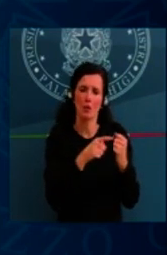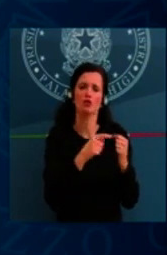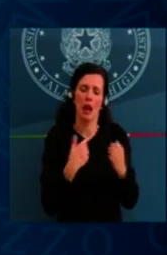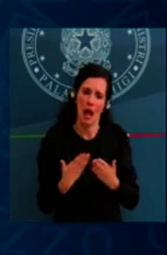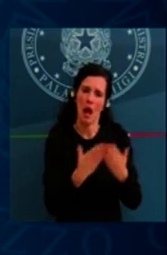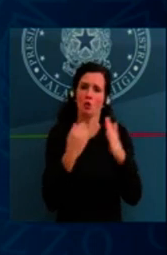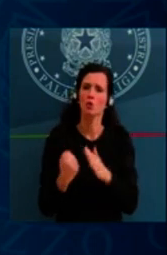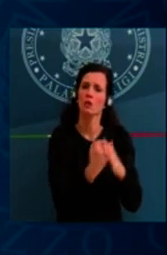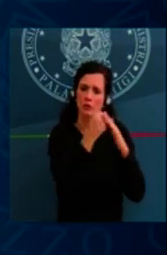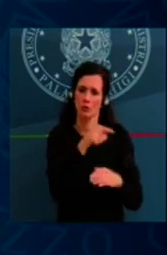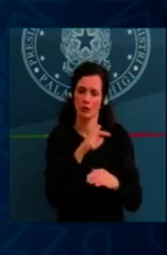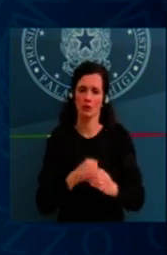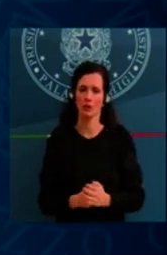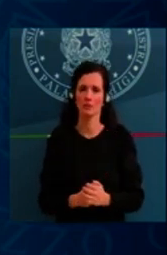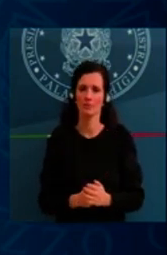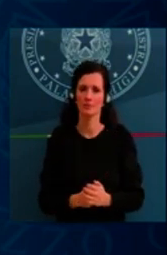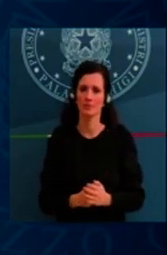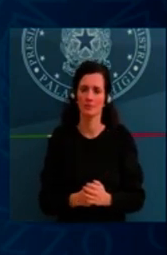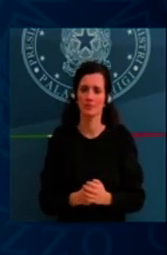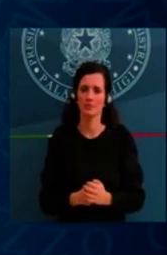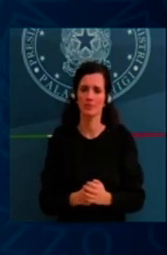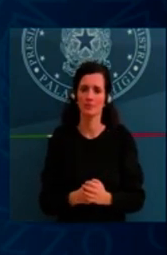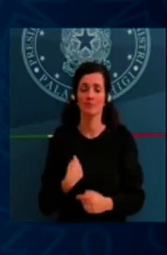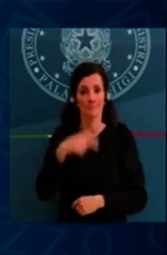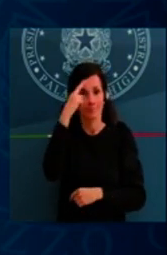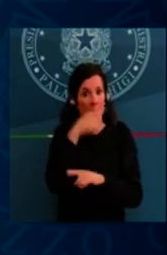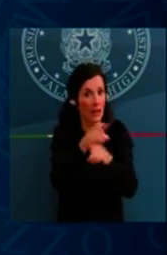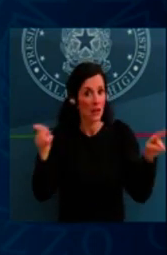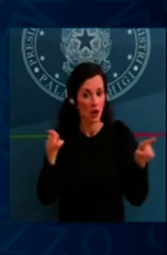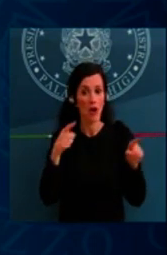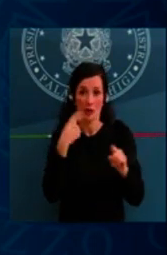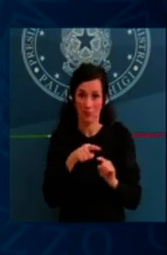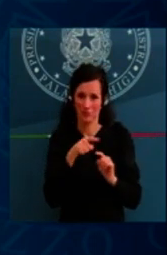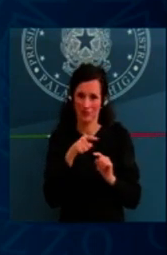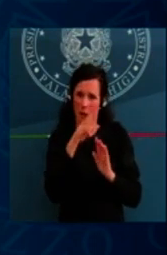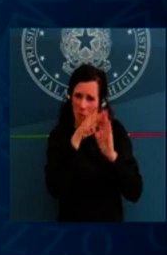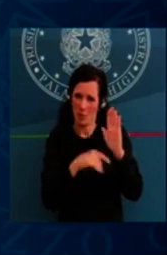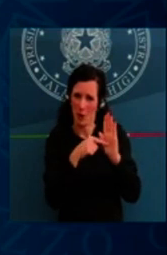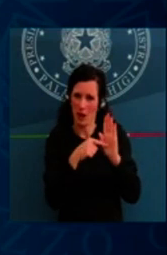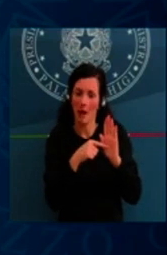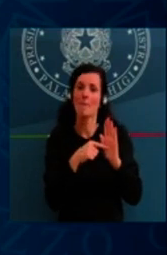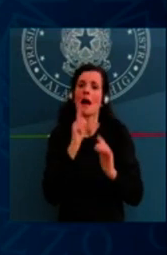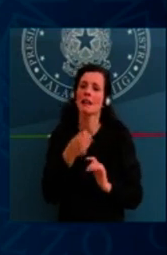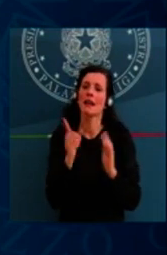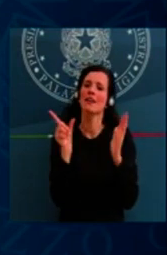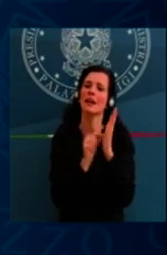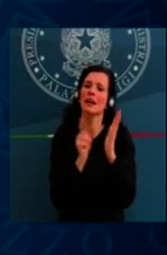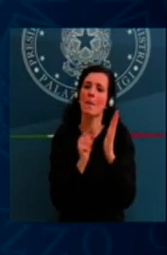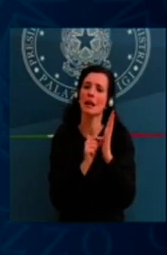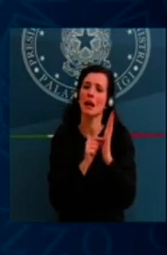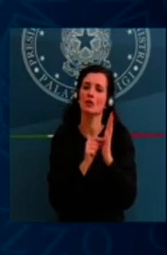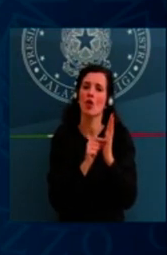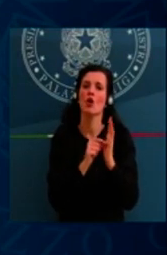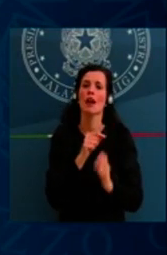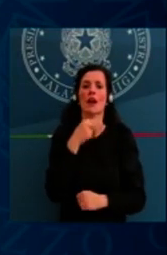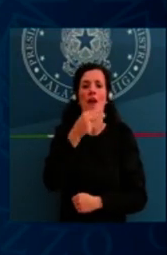io identificarli con la vostra dica con la vostra carta d'identità elettronica o speed sembra molto complicato ma